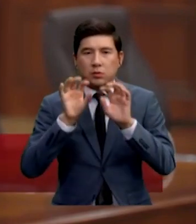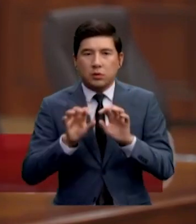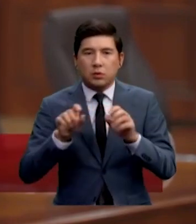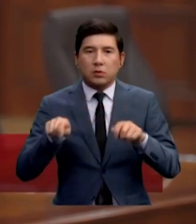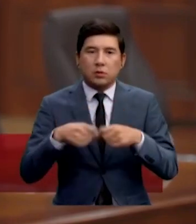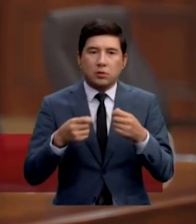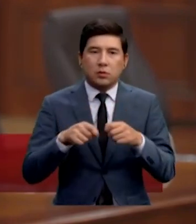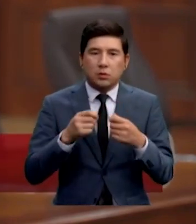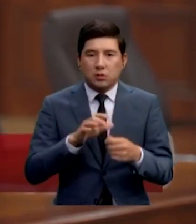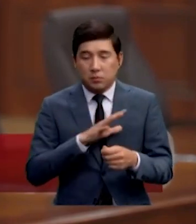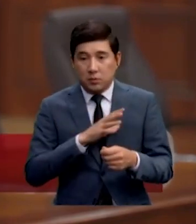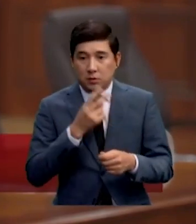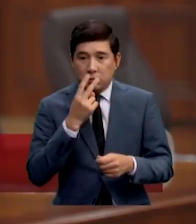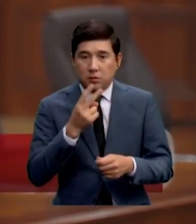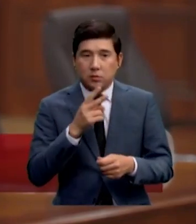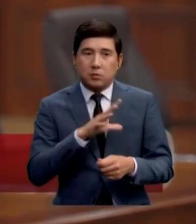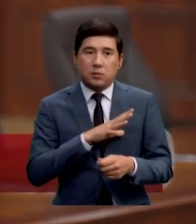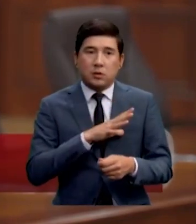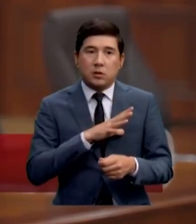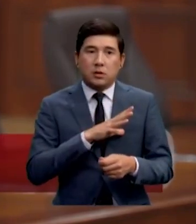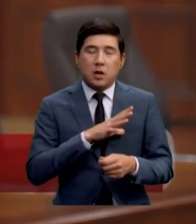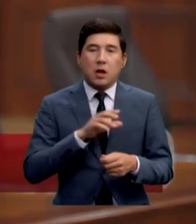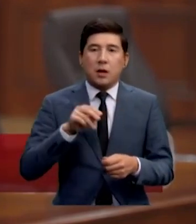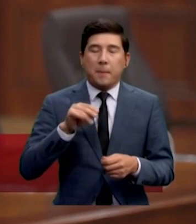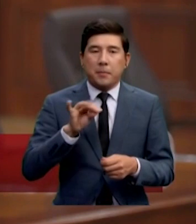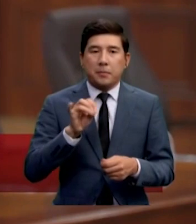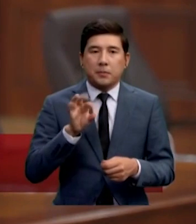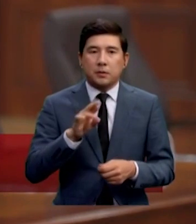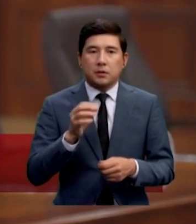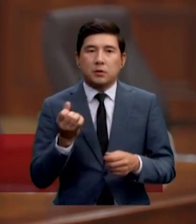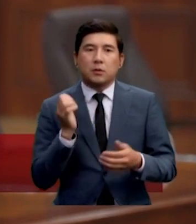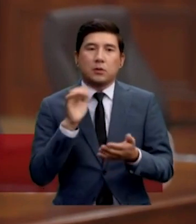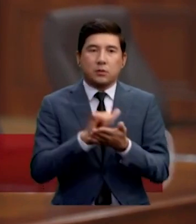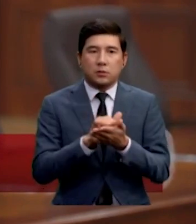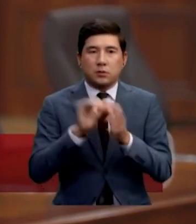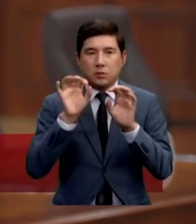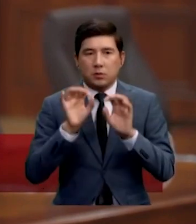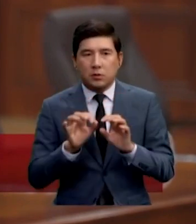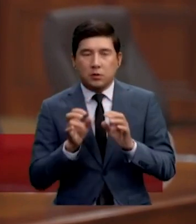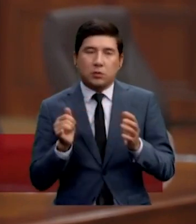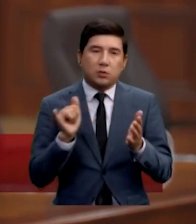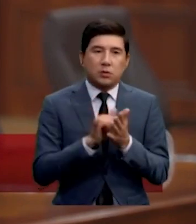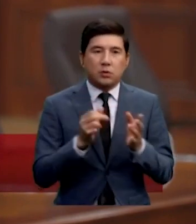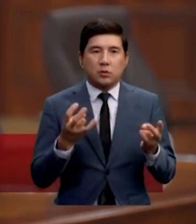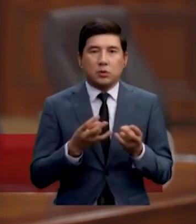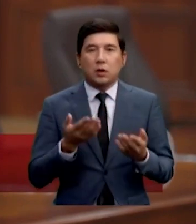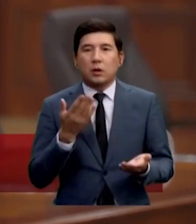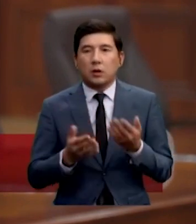анықталды. Премьер-министр жөндеу және жаңғырту жұмыстарын кестесін бекітуді талап етті. Оны